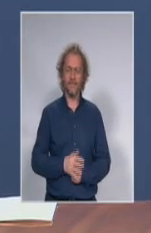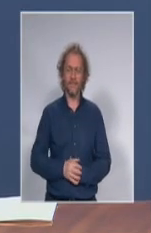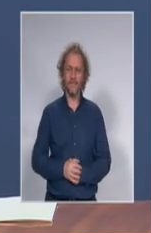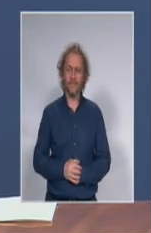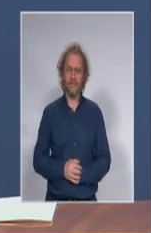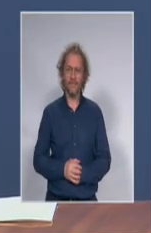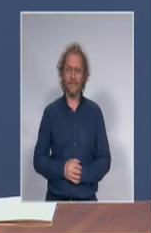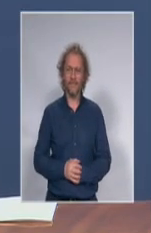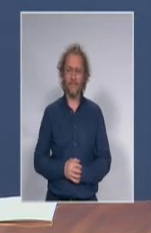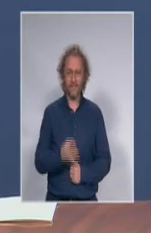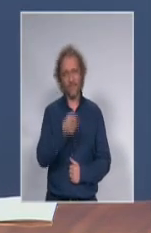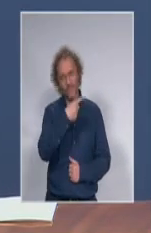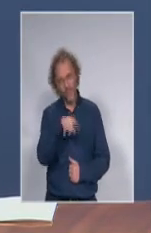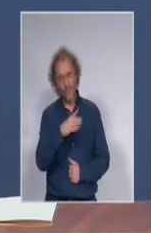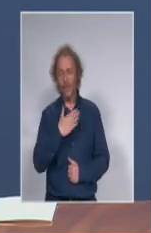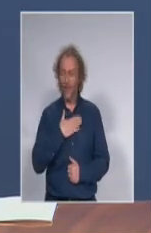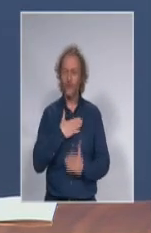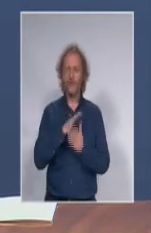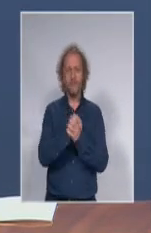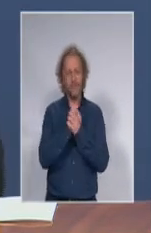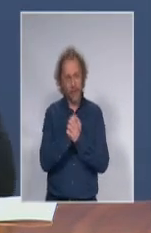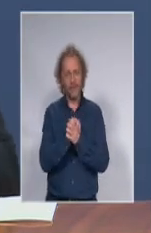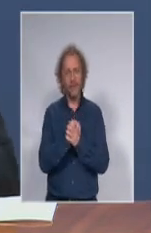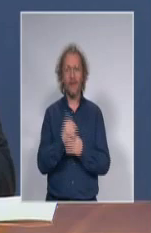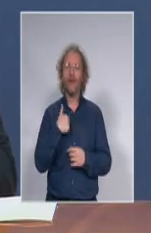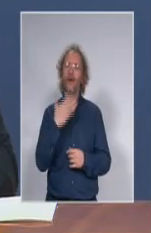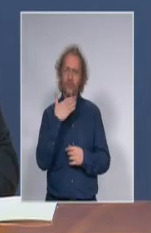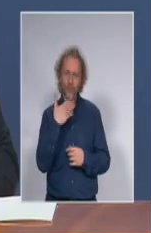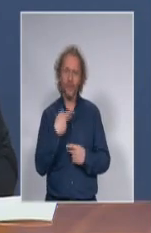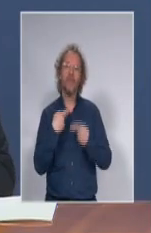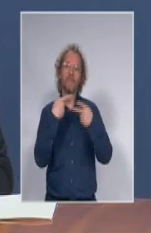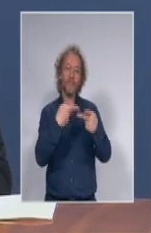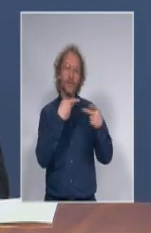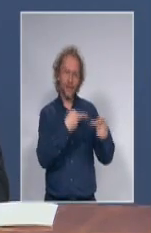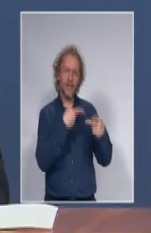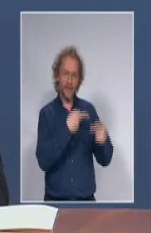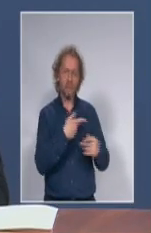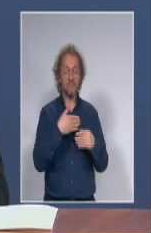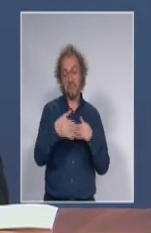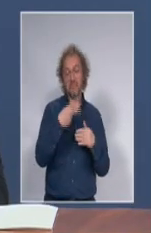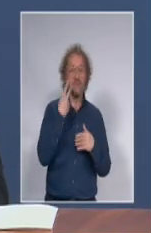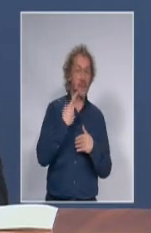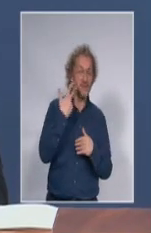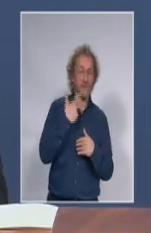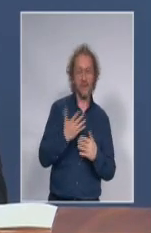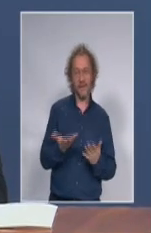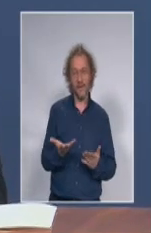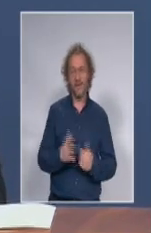te naše prijatelje da posetim u narednih 3 dana. Za nas je od velike važnosti